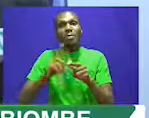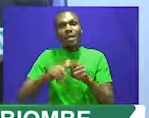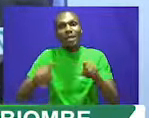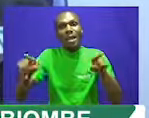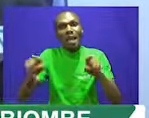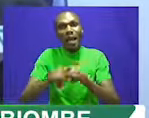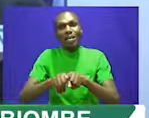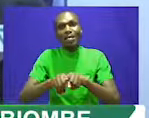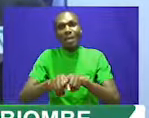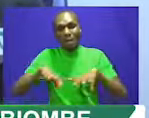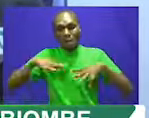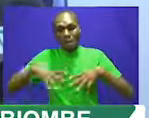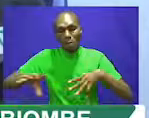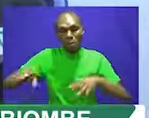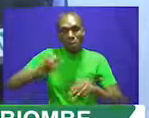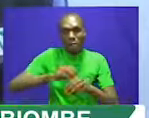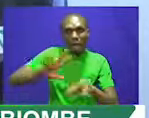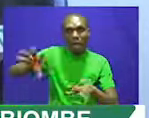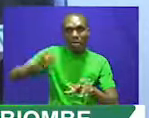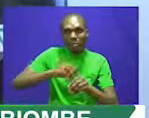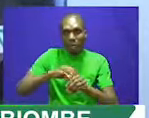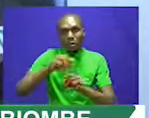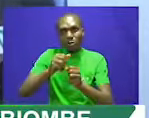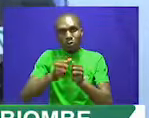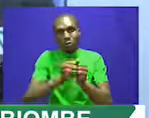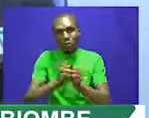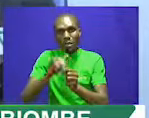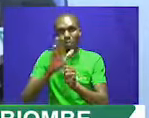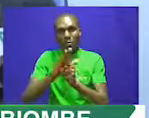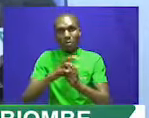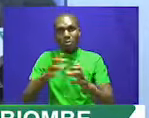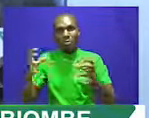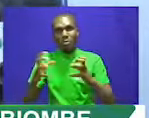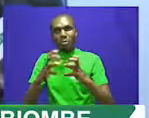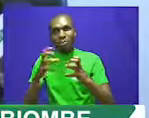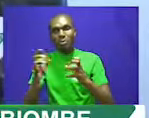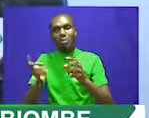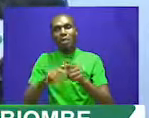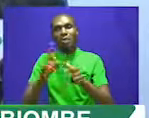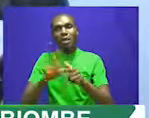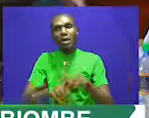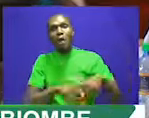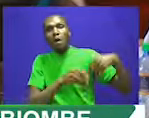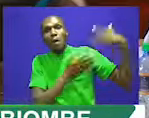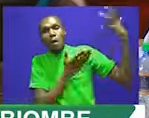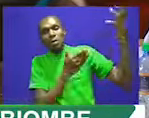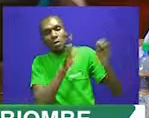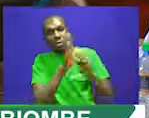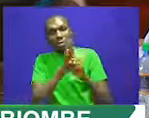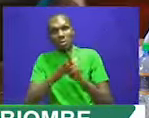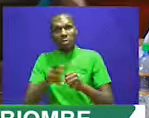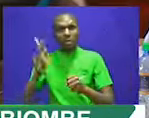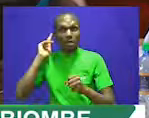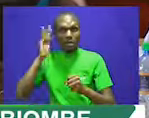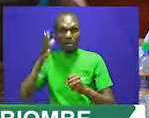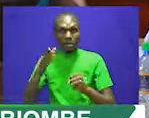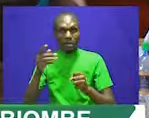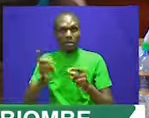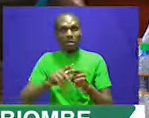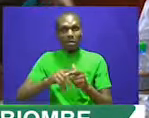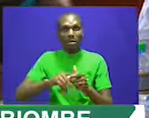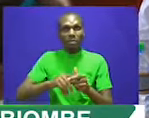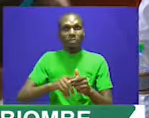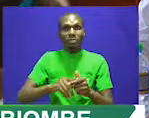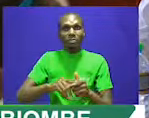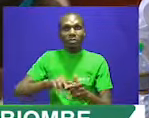waswa e save byombe binde to watira zaruje igeto pangita manene sense ya busi Omoliki bwe kyombe kyo Justin